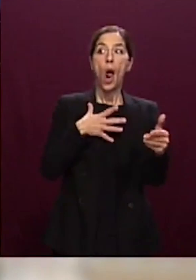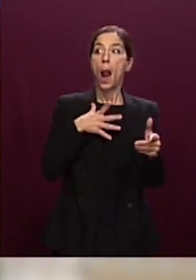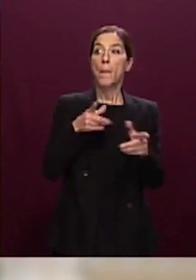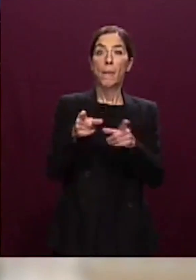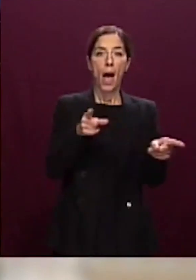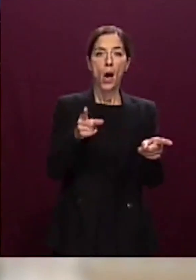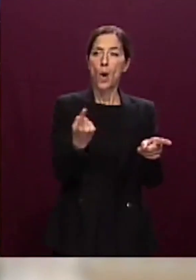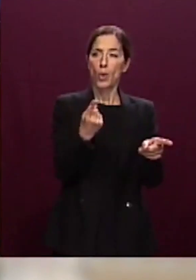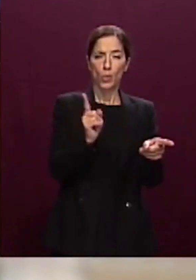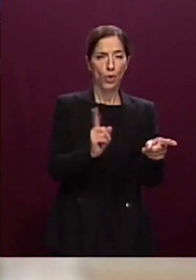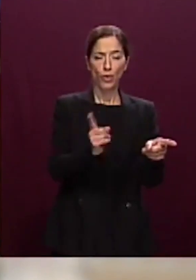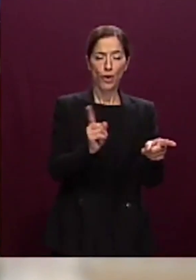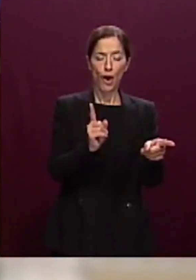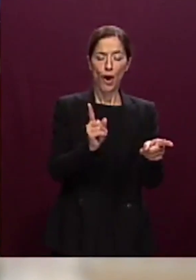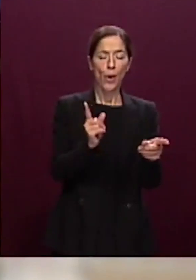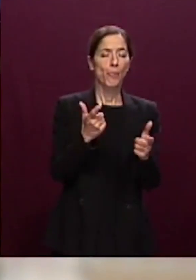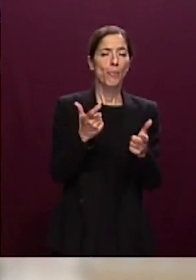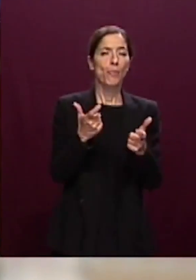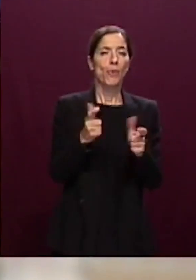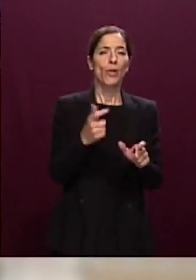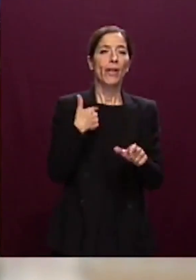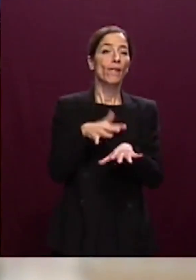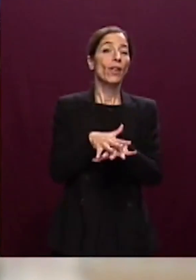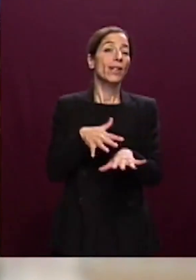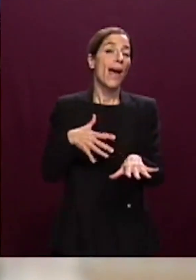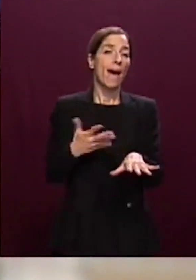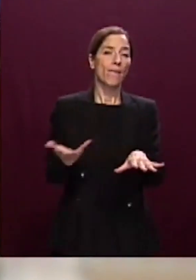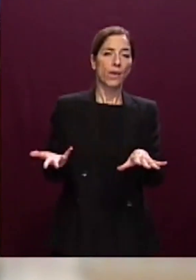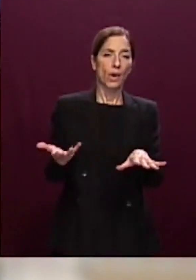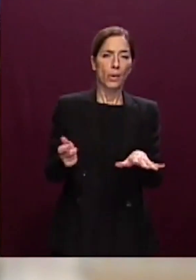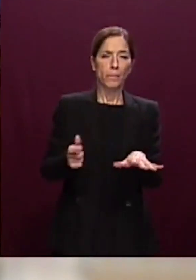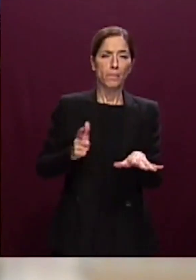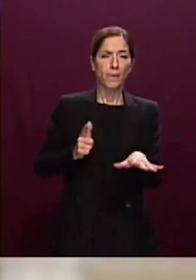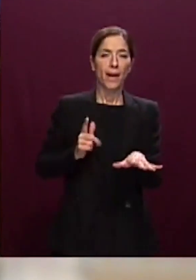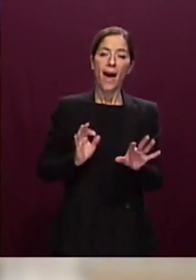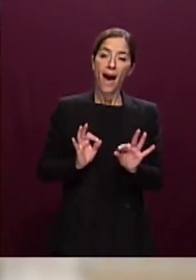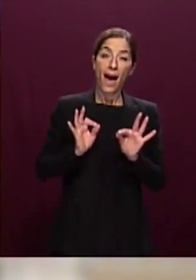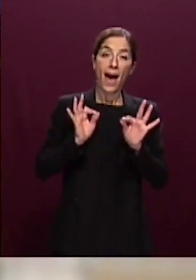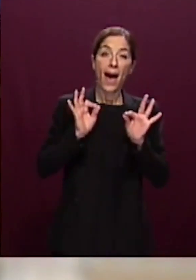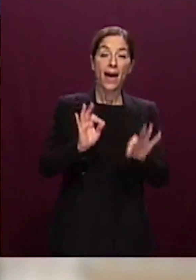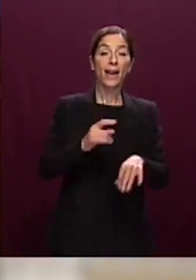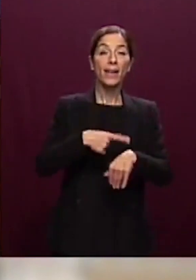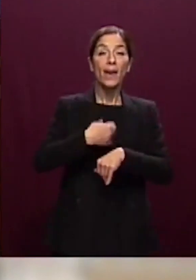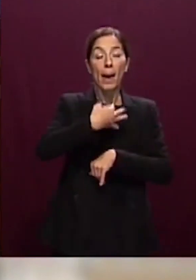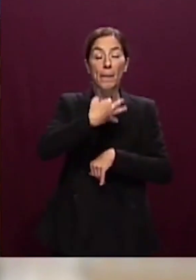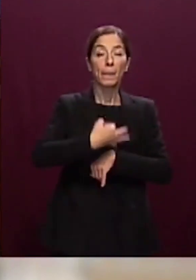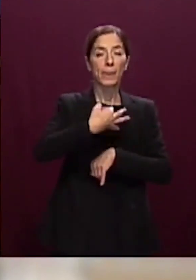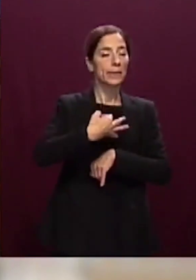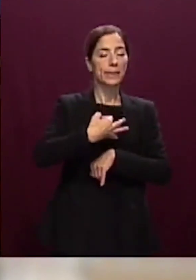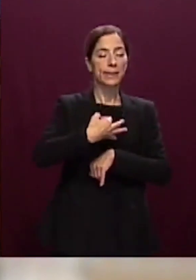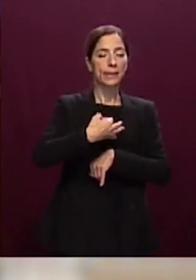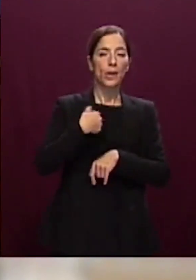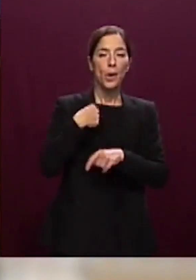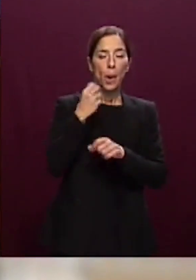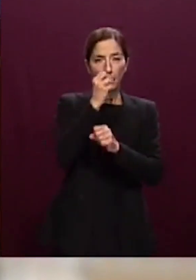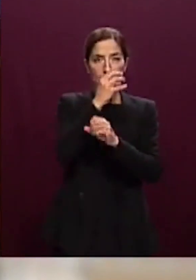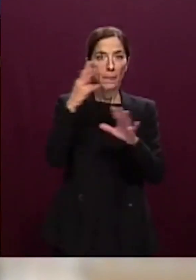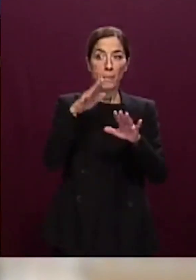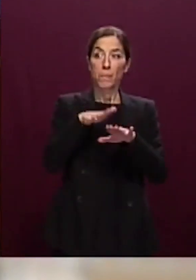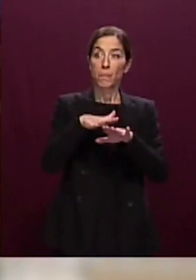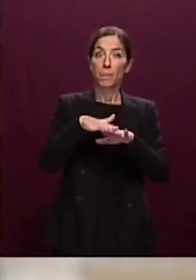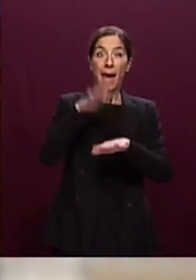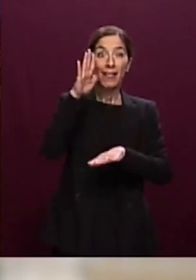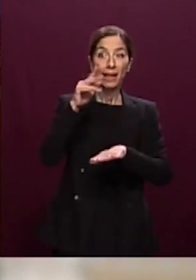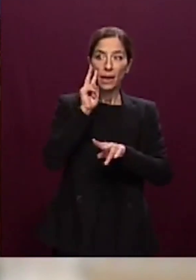ma per un motivo oggettivo di traffico che non mi consentiva di arrivare in tempo Non avevo previsto quello che ho trovato stamattina